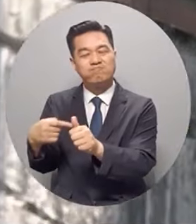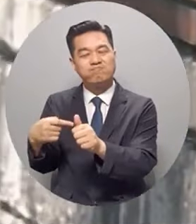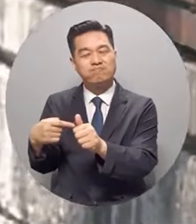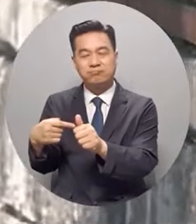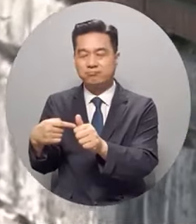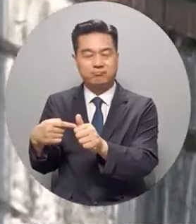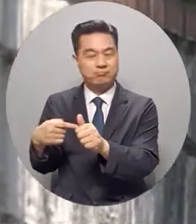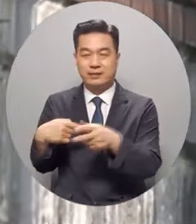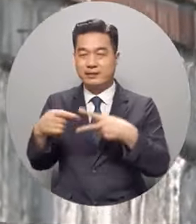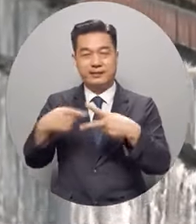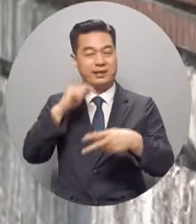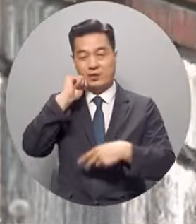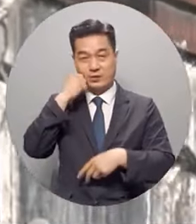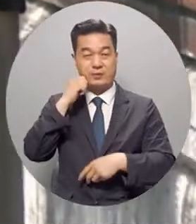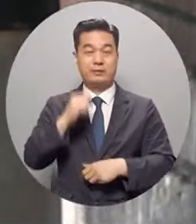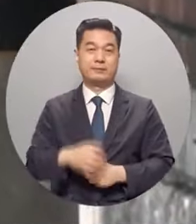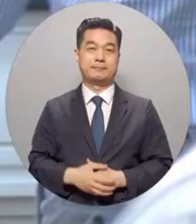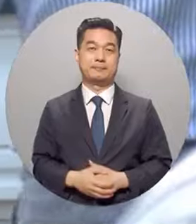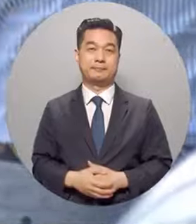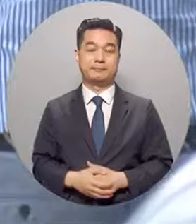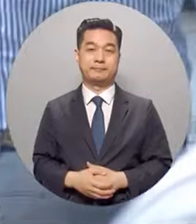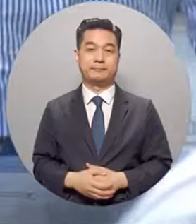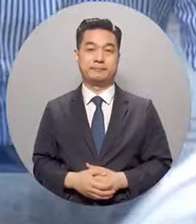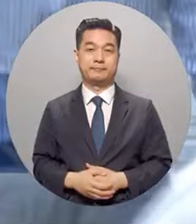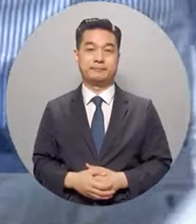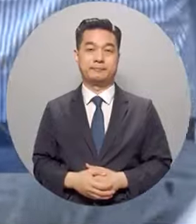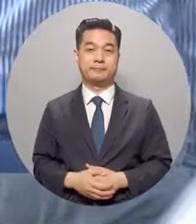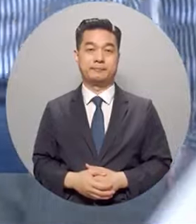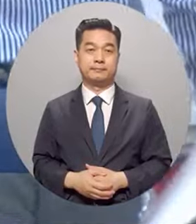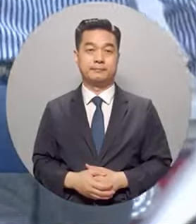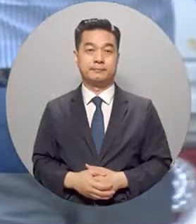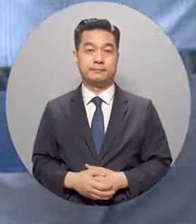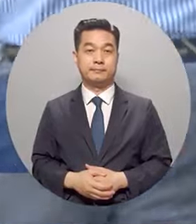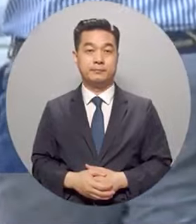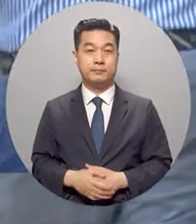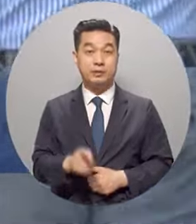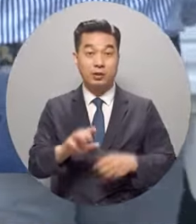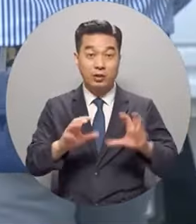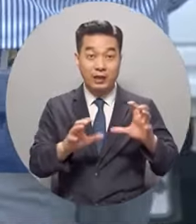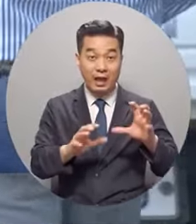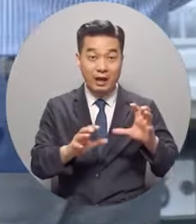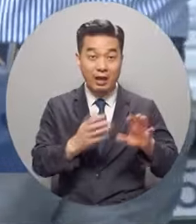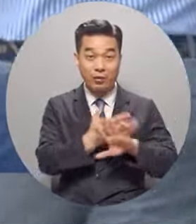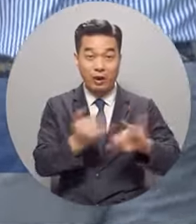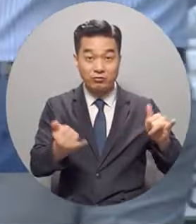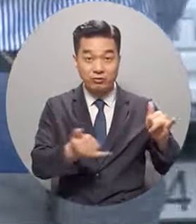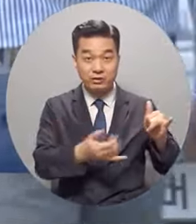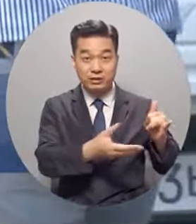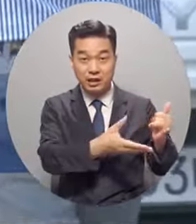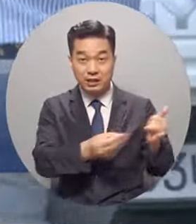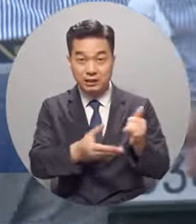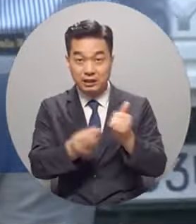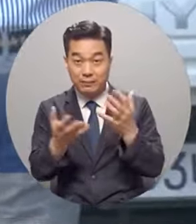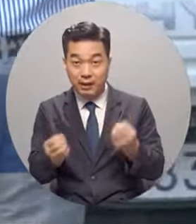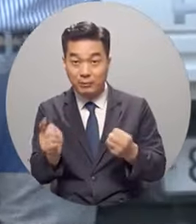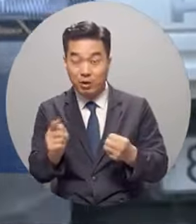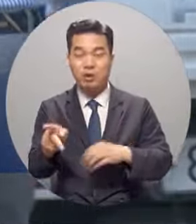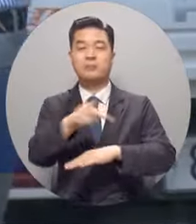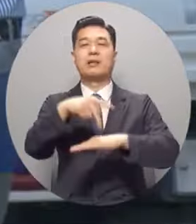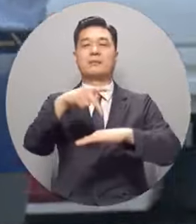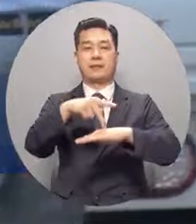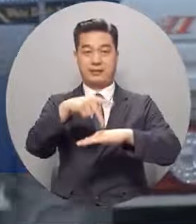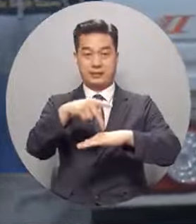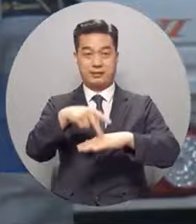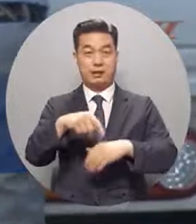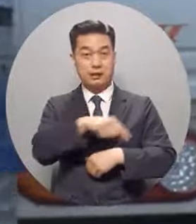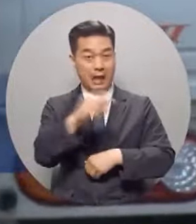충분히 이해하기 어려운 실정입니다. 회사에서 어느 나라 분들 외국인 노동자들 좀 많으시나요? 필리핀. 아, 필리핀.